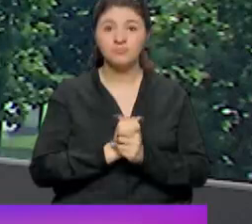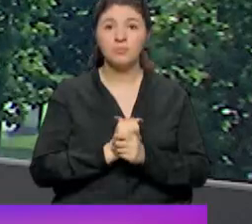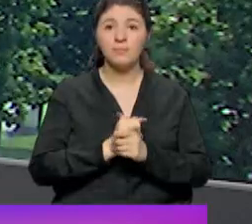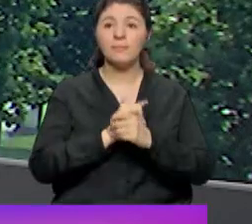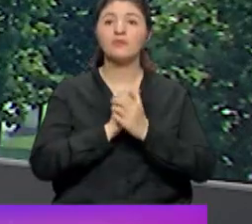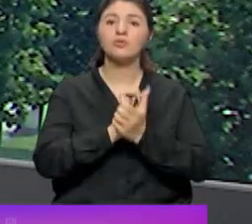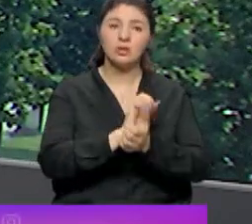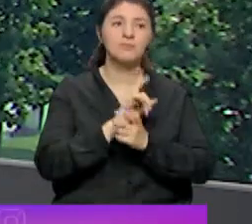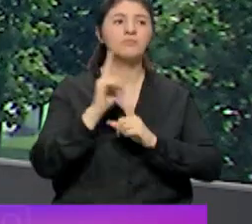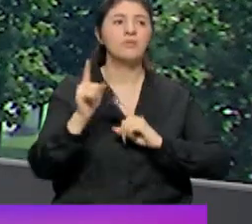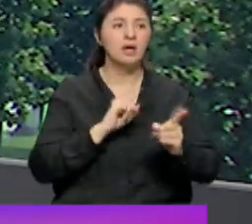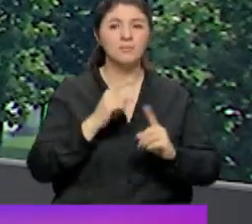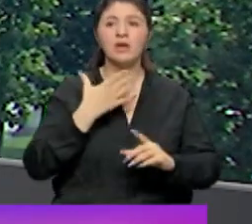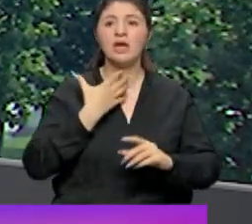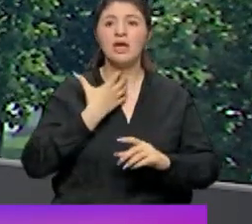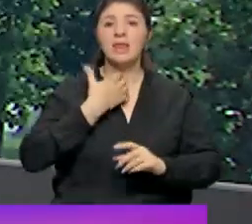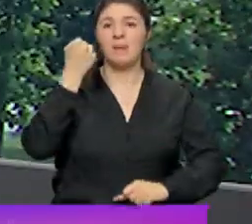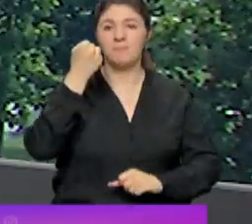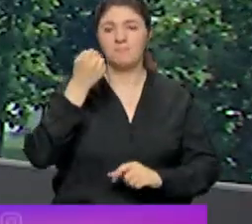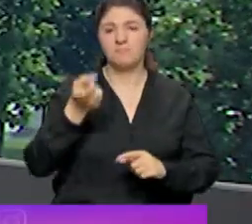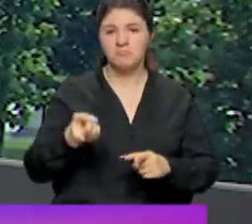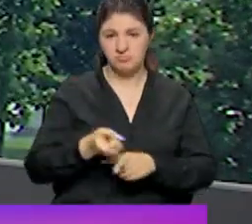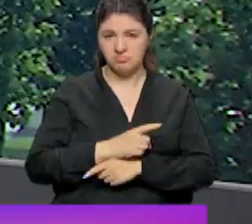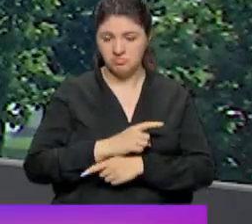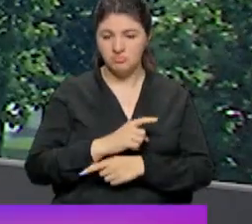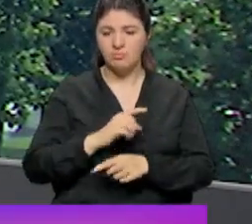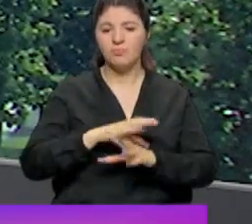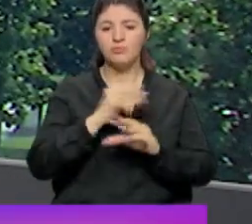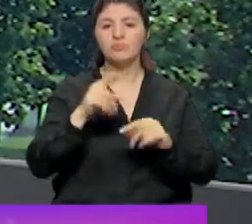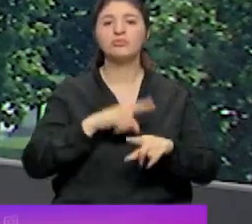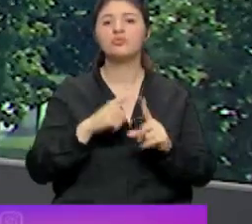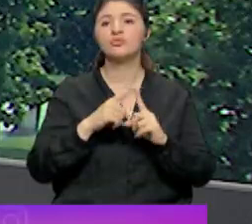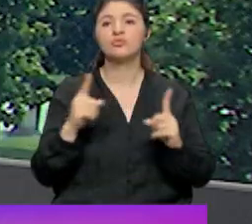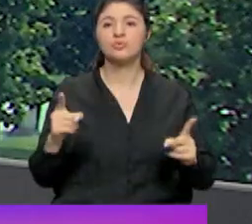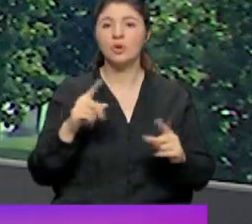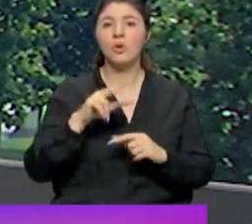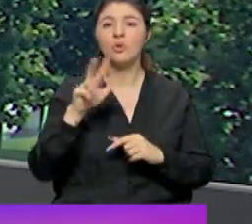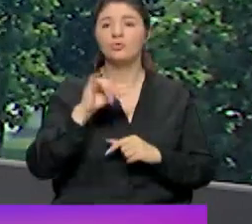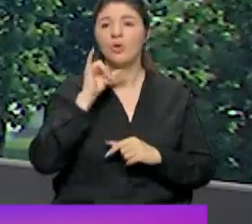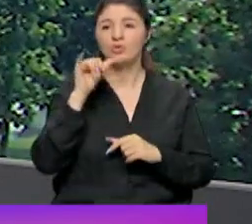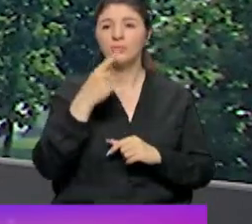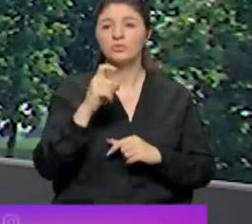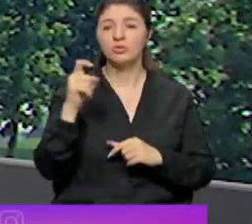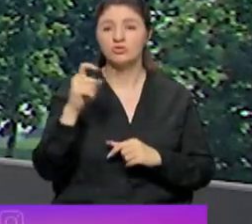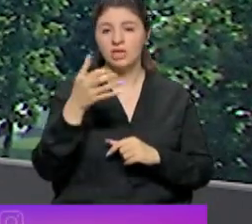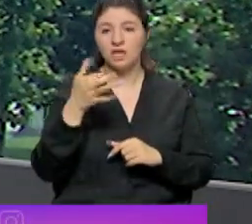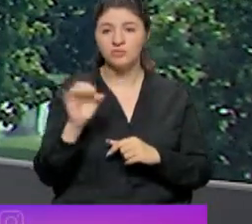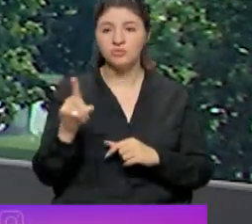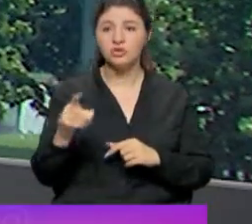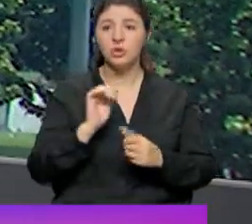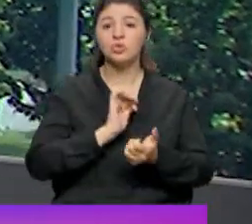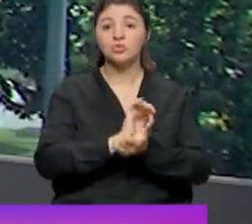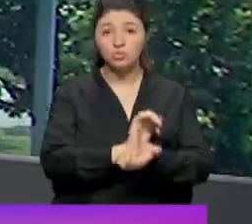bu tutuklama yargılama idamlar bütün bu süreçler 30 Ağustos 1960'da